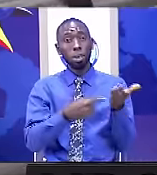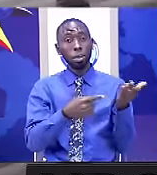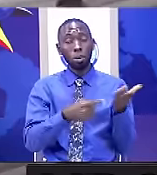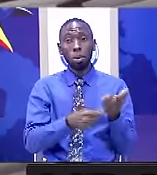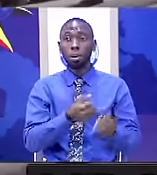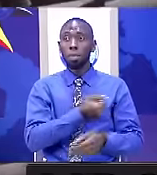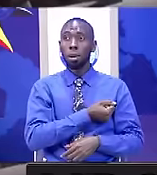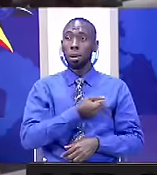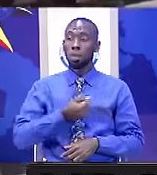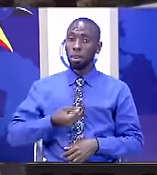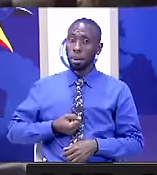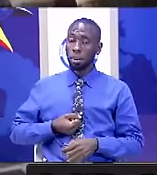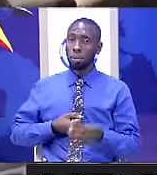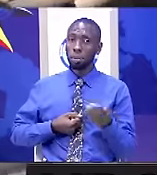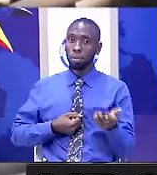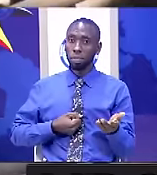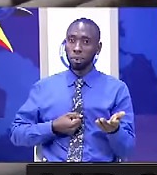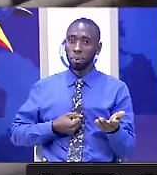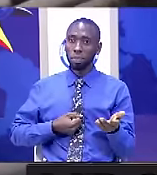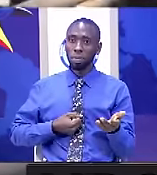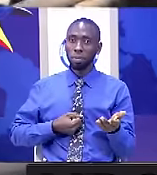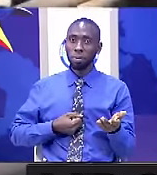yatana